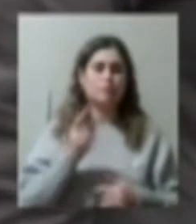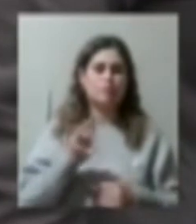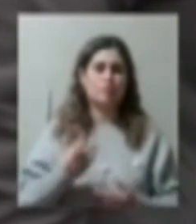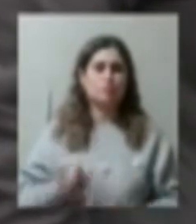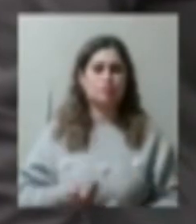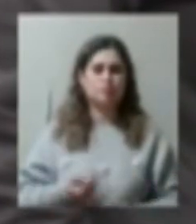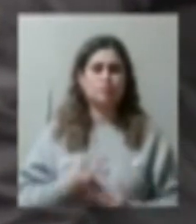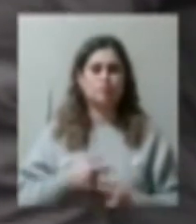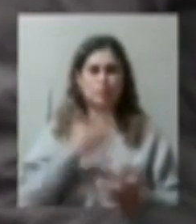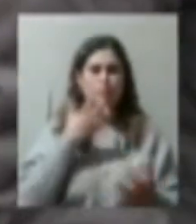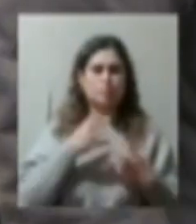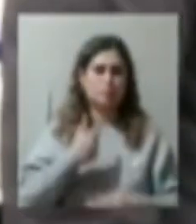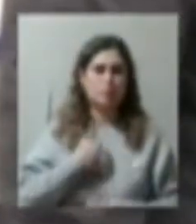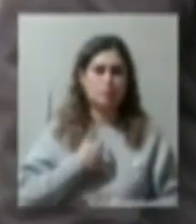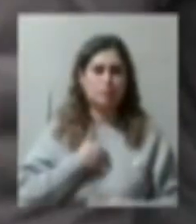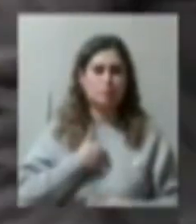ви агресивно реагуєте.